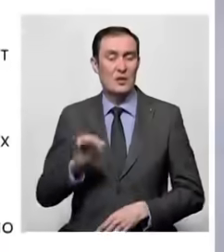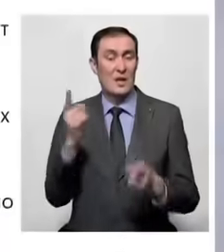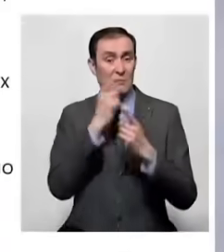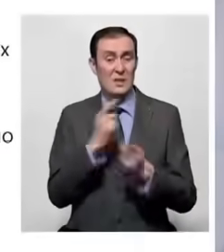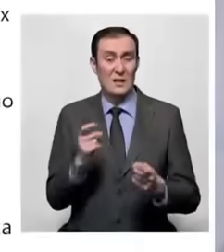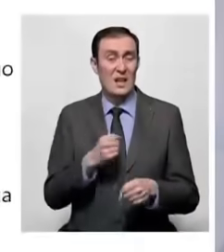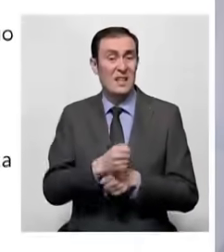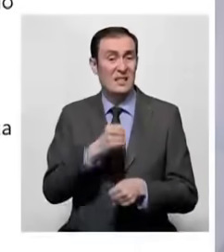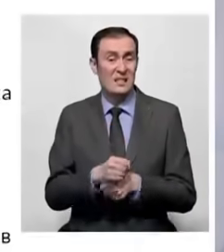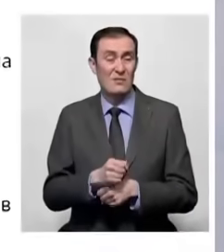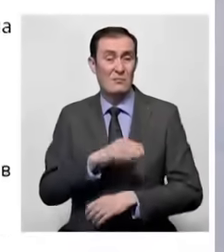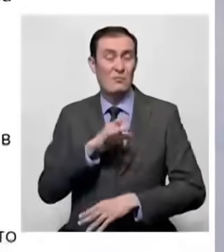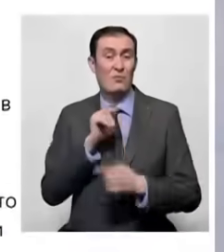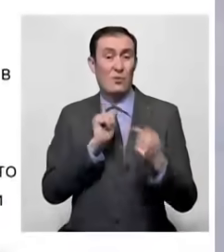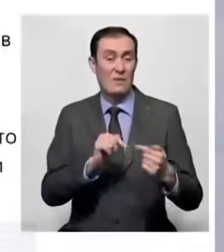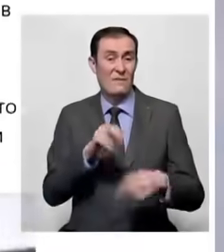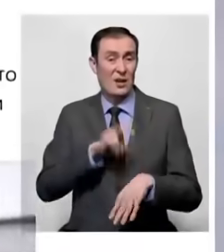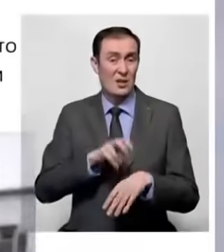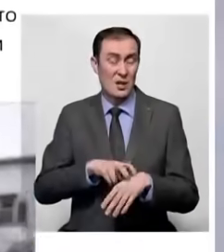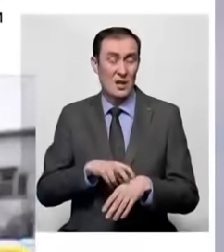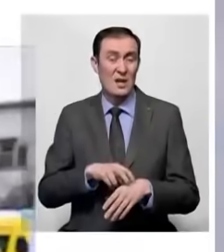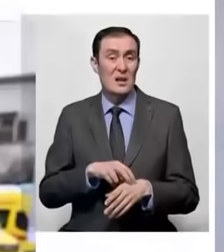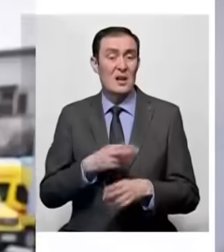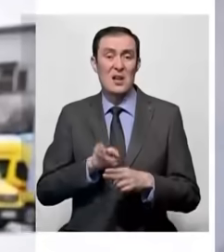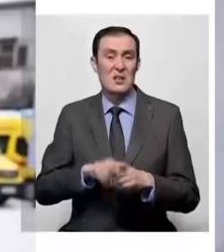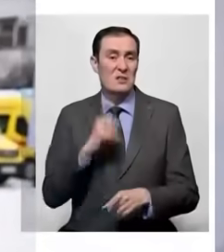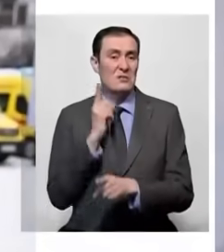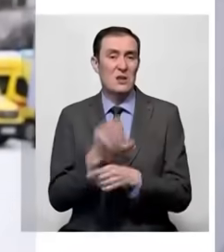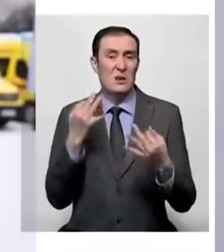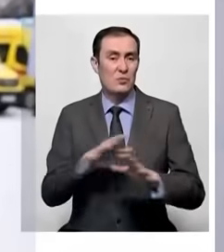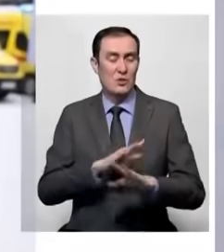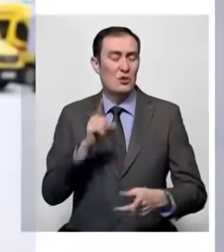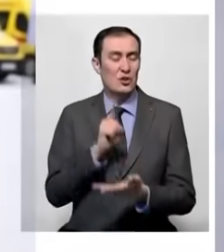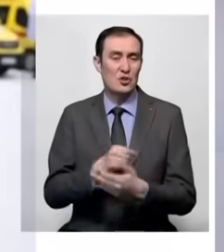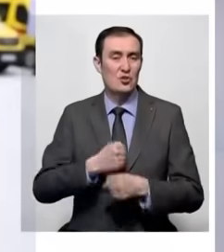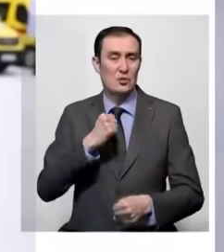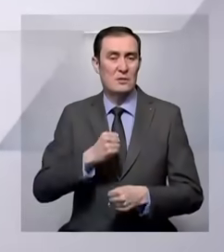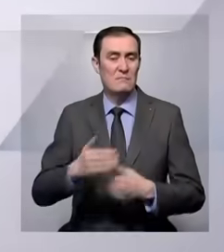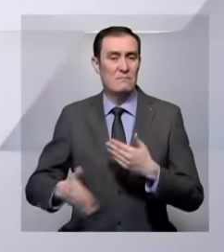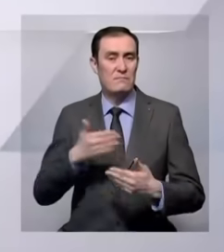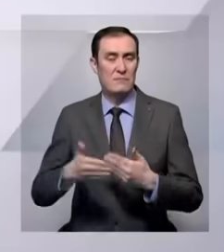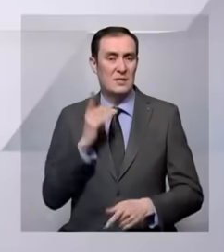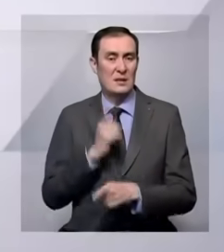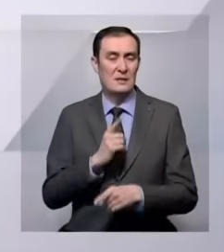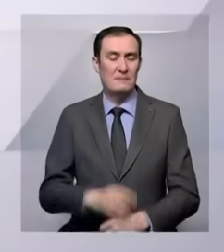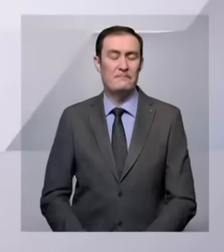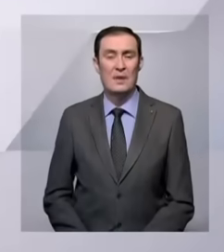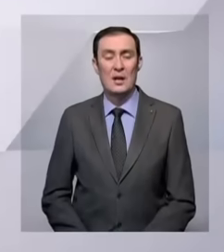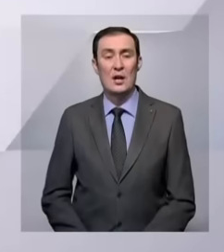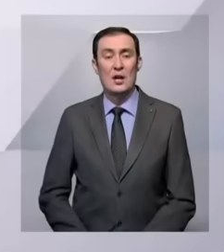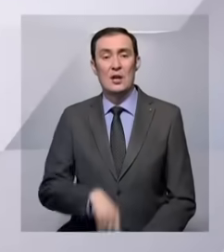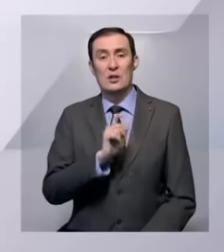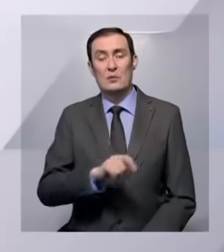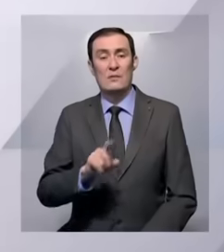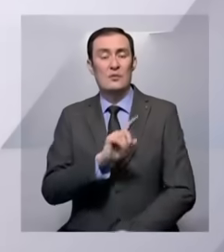отметила, что насильственные действия в отношении медработников совершенно недопустимы и должны жестко пресекаться. Как известно, сотрудники